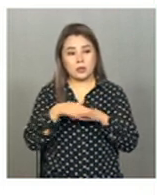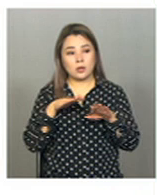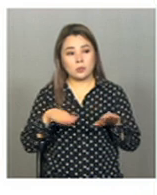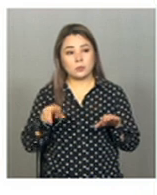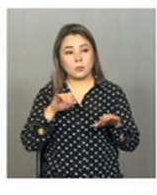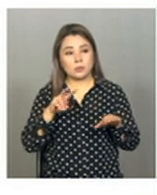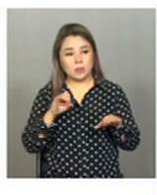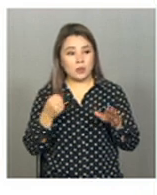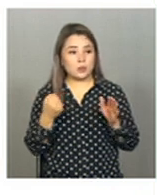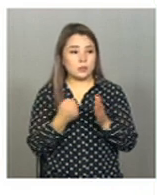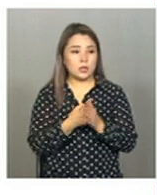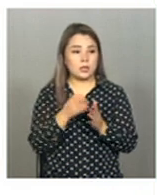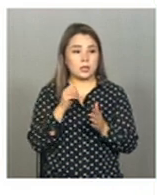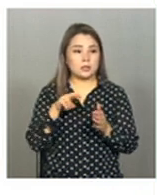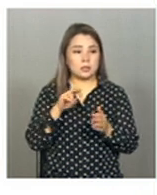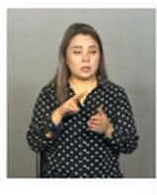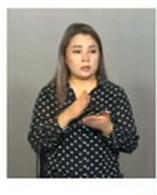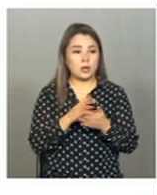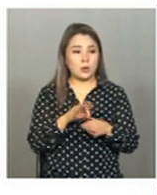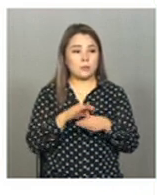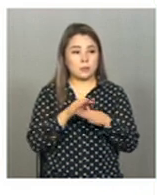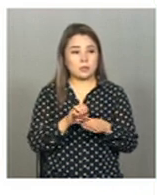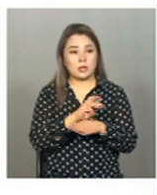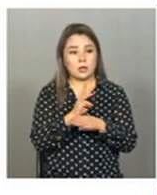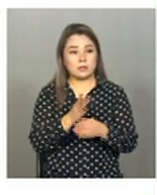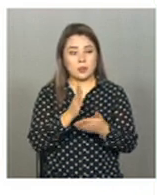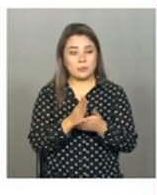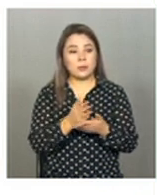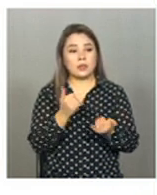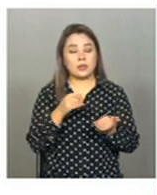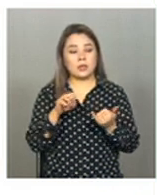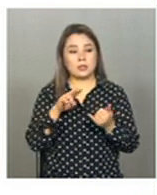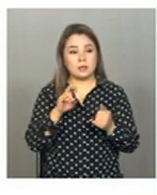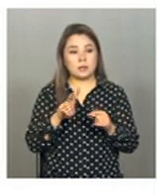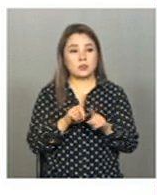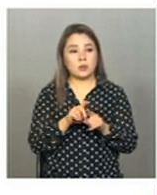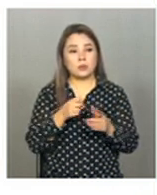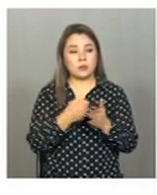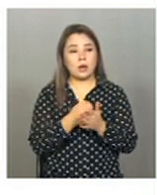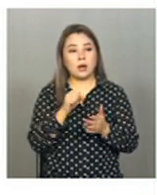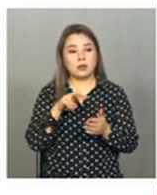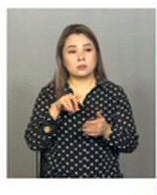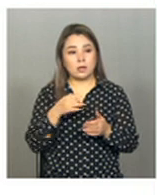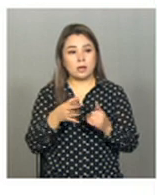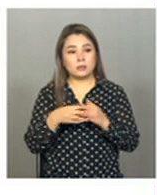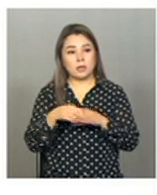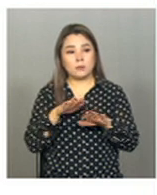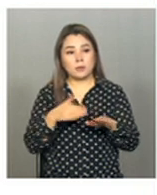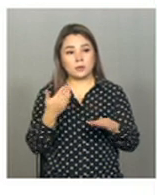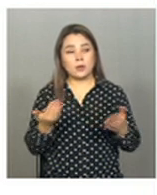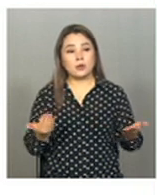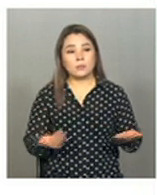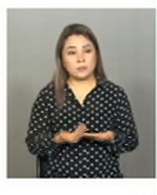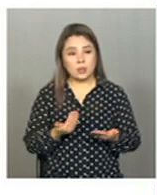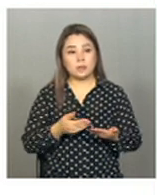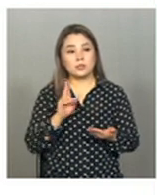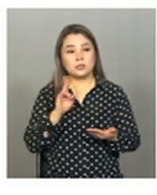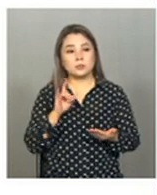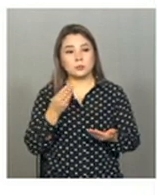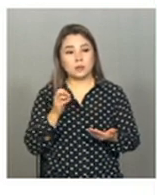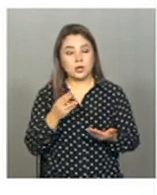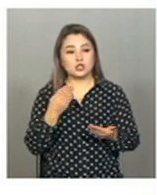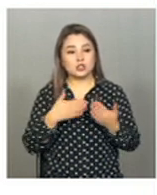аралықты қамтыды. Екінші бірлестігі Еділден Алтайға дейінгі аумақты қоныстанған қыпшақтар Шығыс